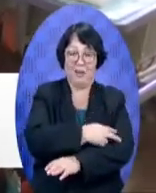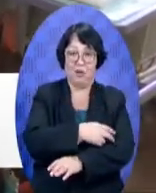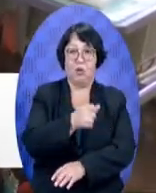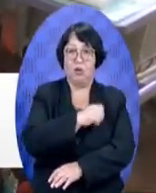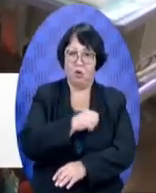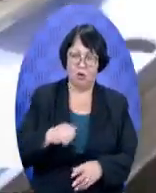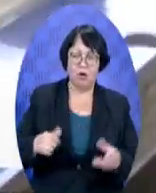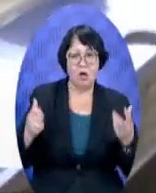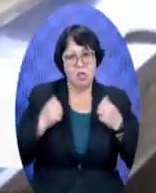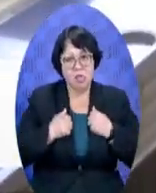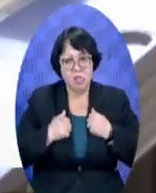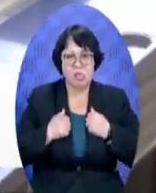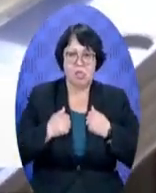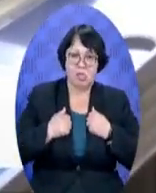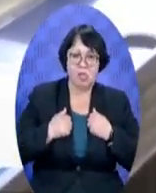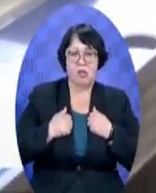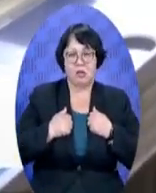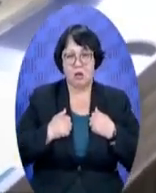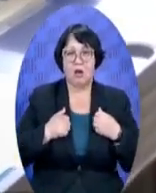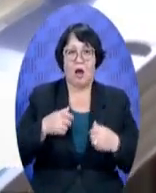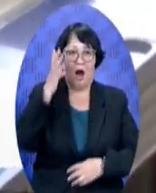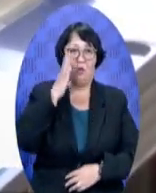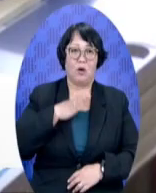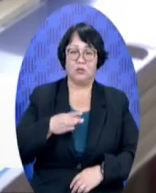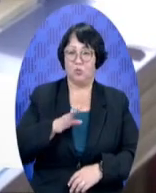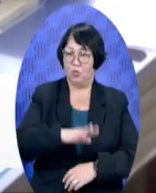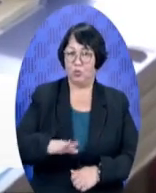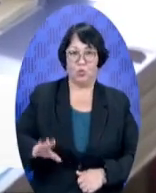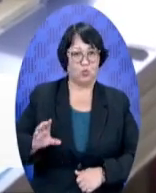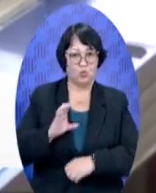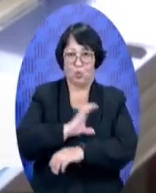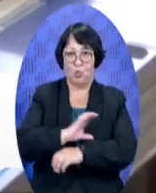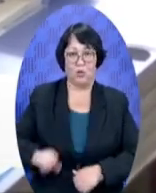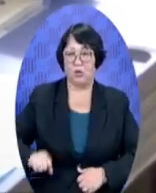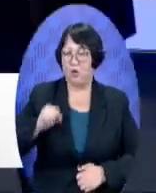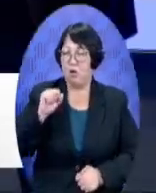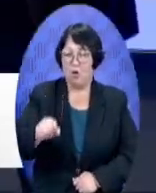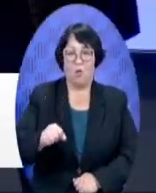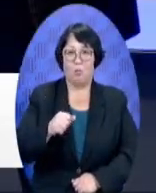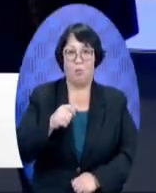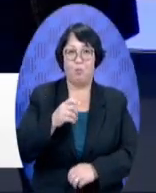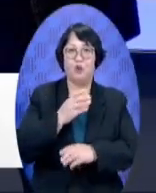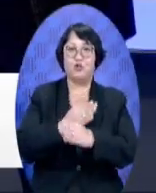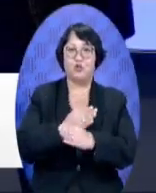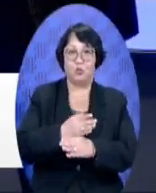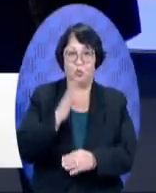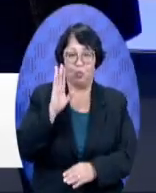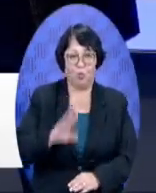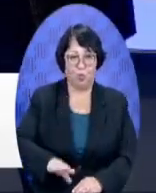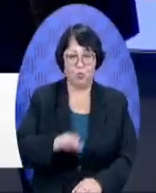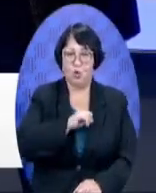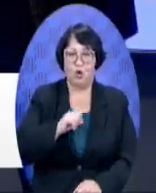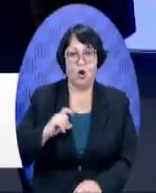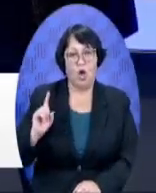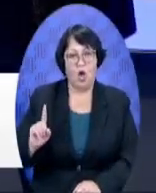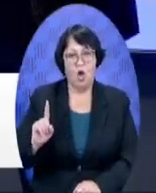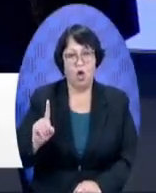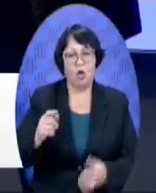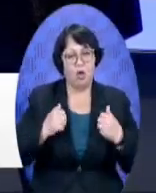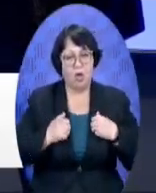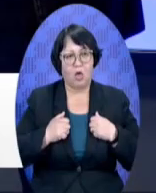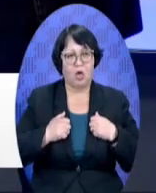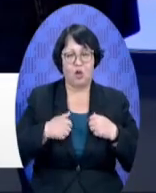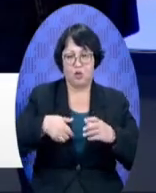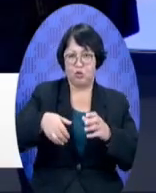нэмэгддэг, эцэг эх нь хүүхдийн хөргөж өгөө болдог. А цүнхэнд нь одоо ямар ном явж байгаа, аль хичээлийнх нь номыг авч явж байгаа, ямар сурах бичигтэй явж байгааг